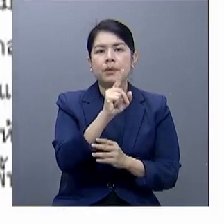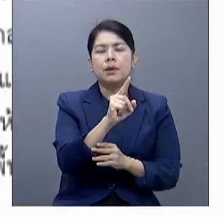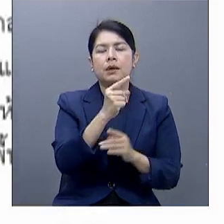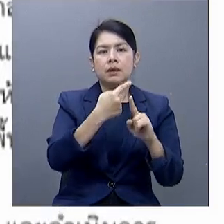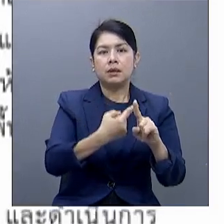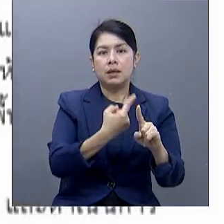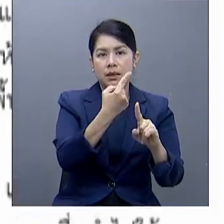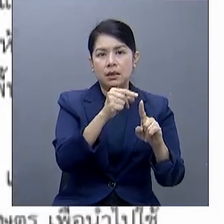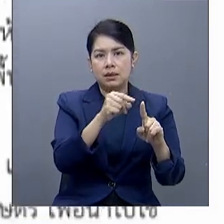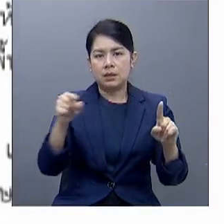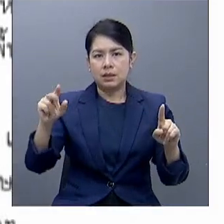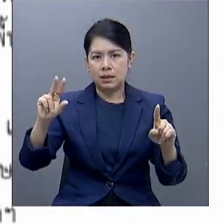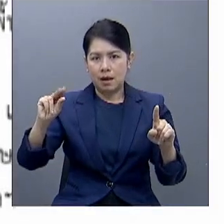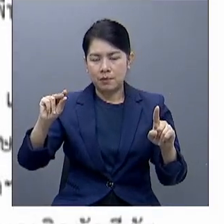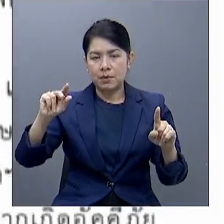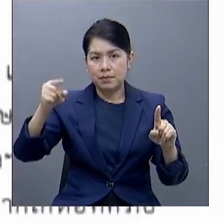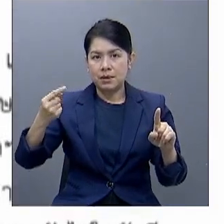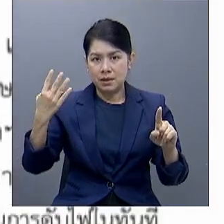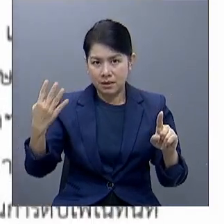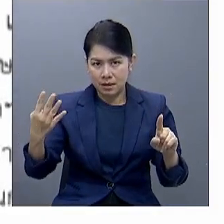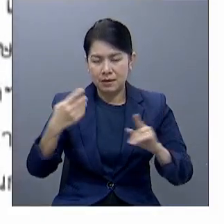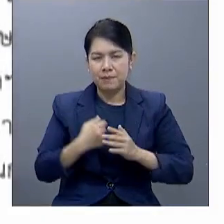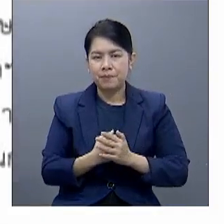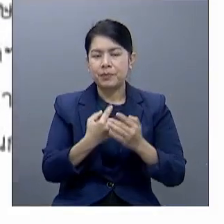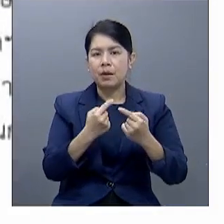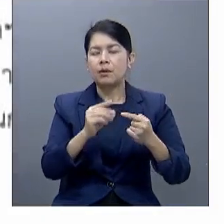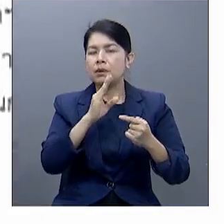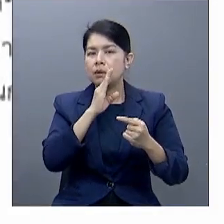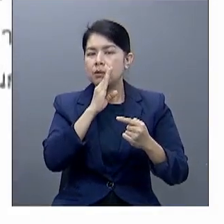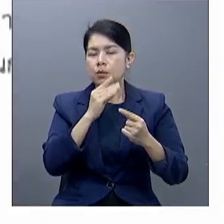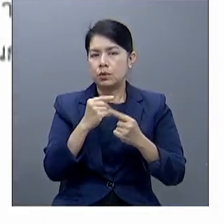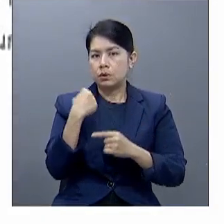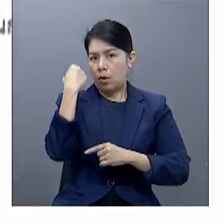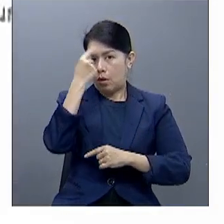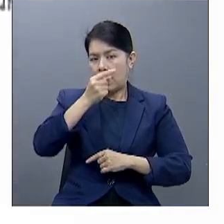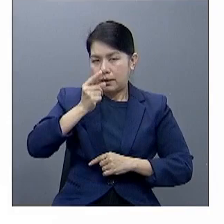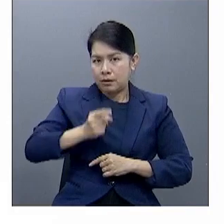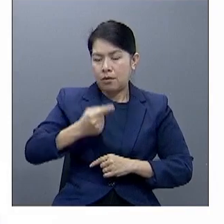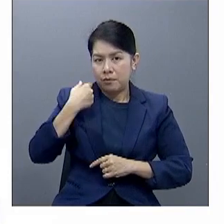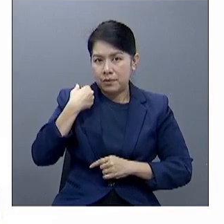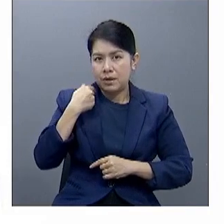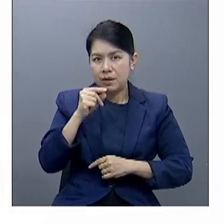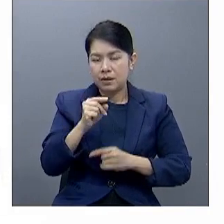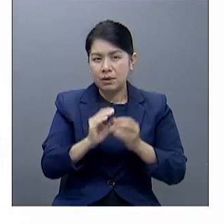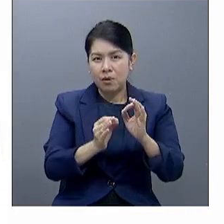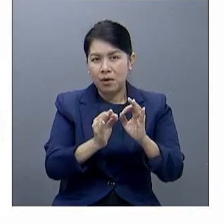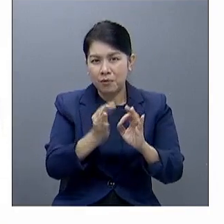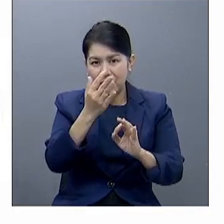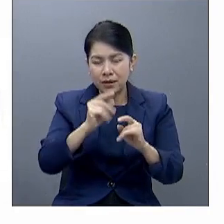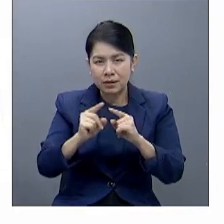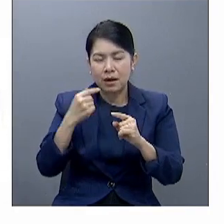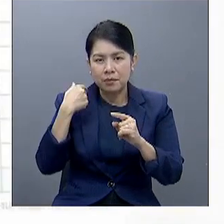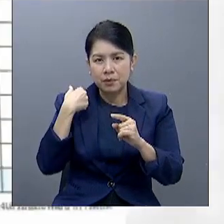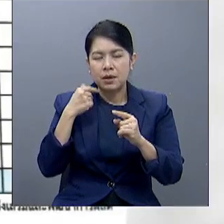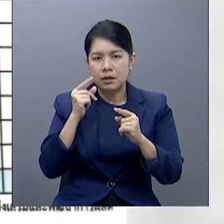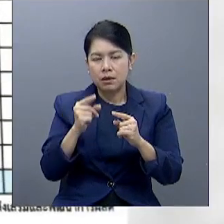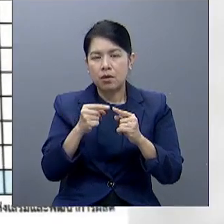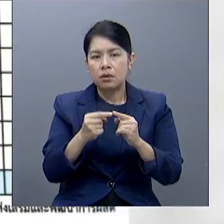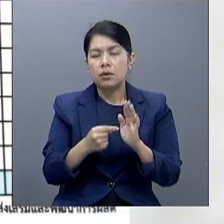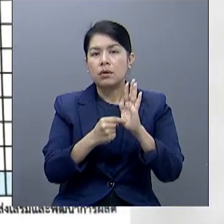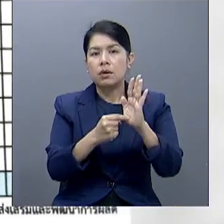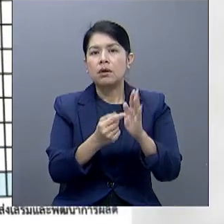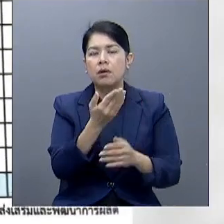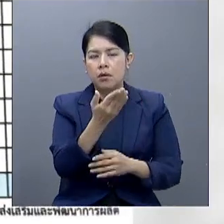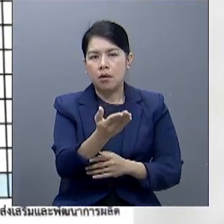30เมษายนนะครับแต่ว่าผู้ที่จำเป็นต้องใช้ไฟในการจัดการเชิงเพลิงต้องยื่นคำร้องขอ